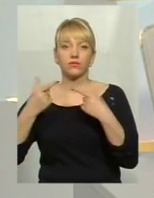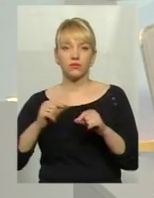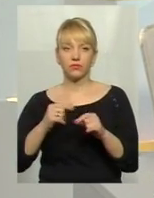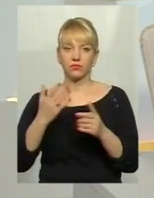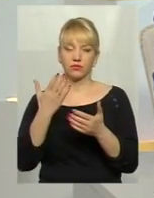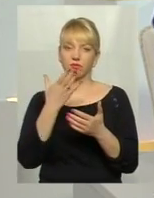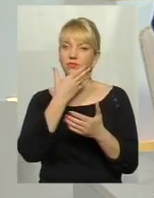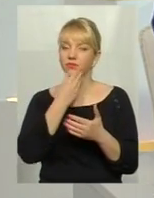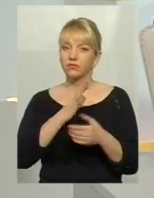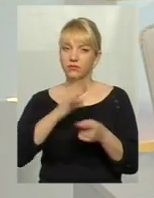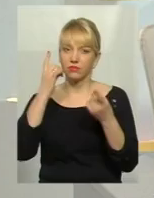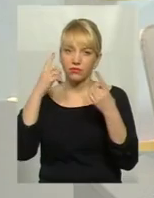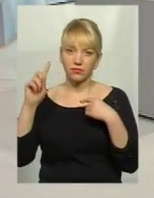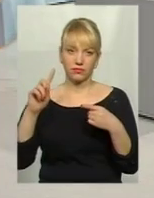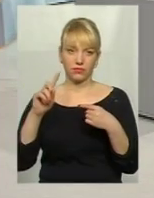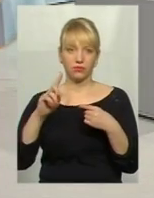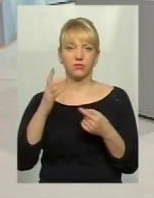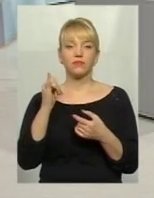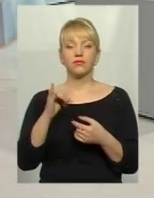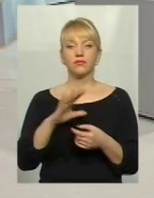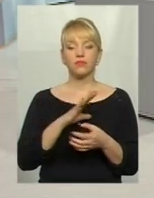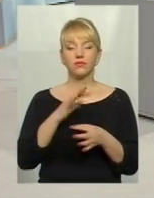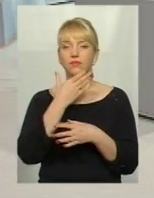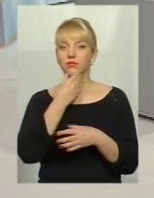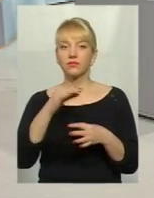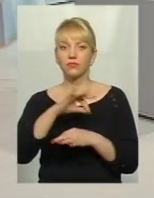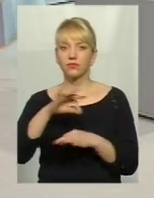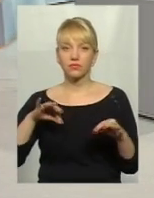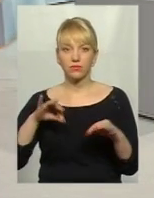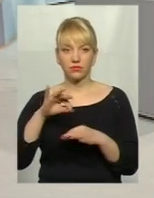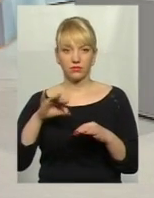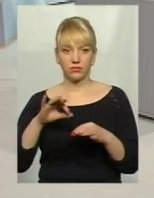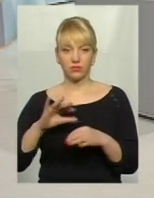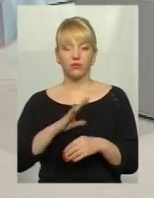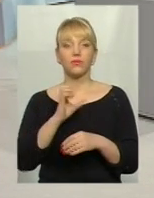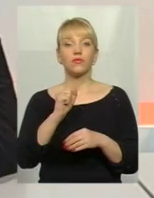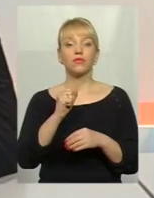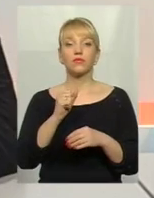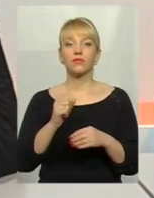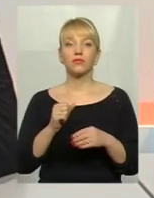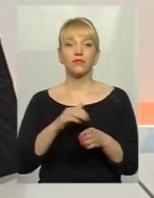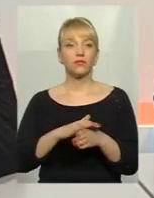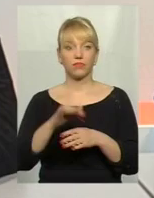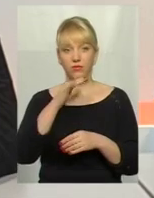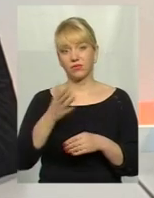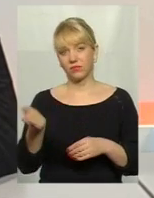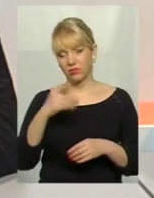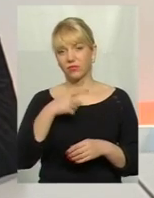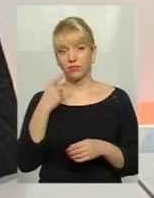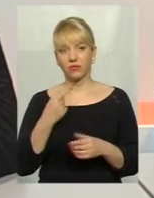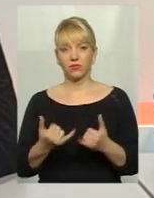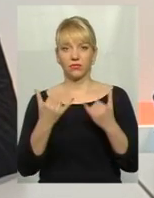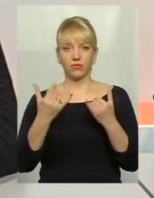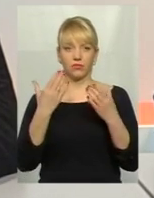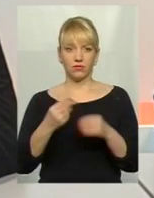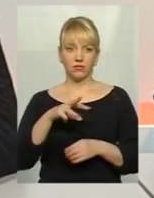були хороші, і проекти були. Ну, давайте, не будемо боятися називати. Ми говоримо на сьогоднішній